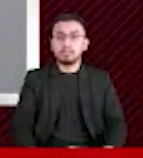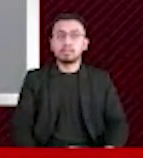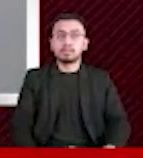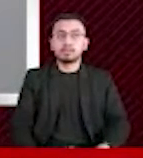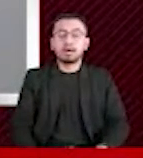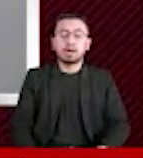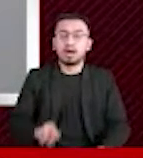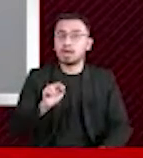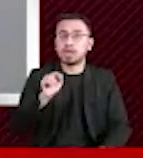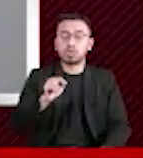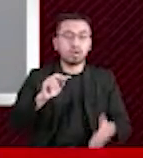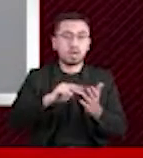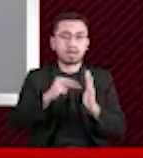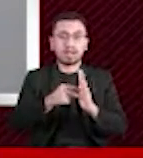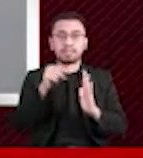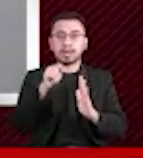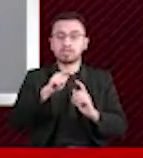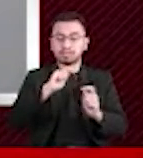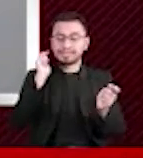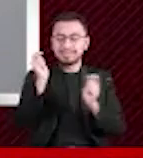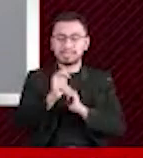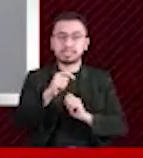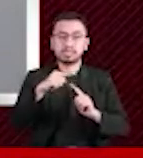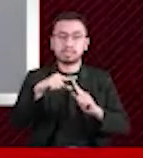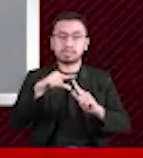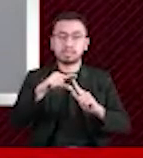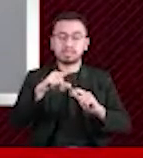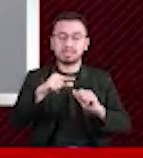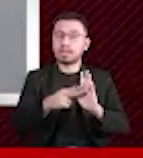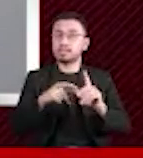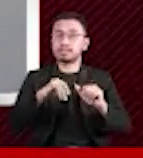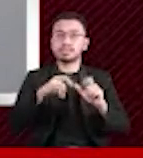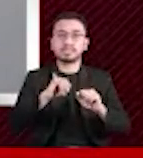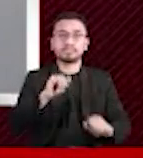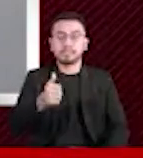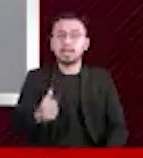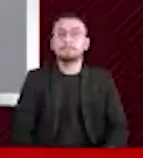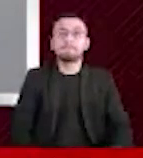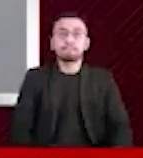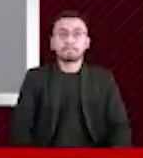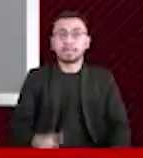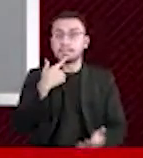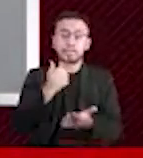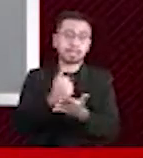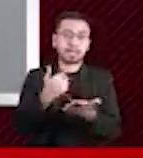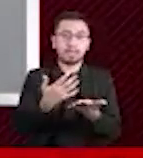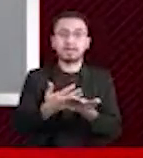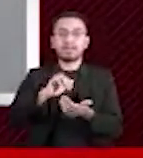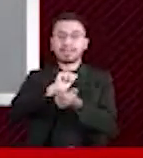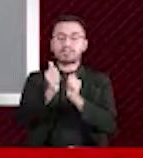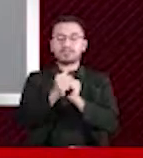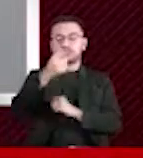tahap persiapan dan masuk ke transisi Saya tidak akhirnya apa pertama kita harus bisa mengendalikan jumlah kasus berat tidak ada